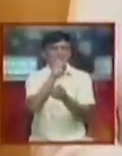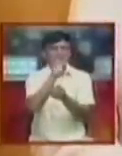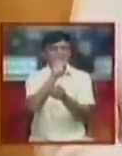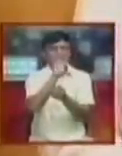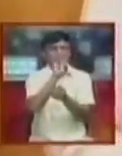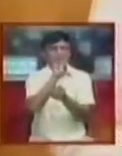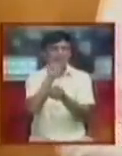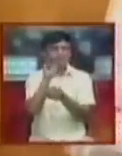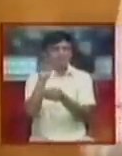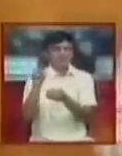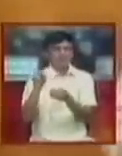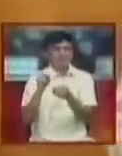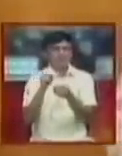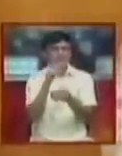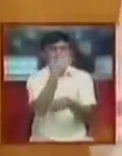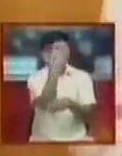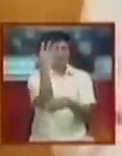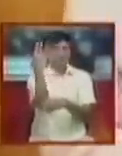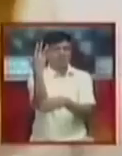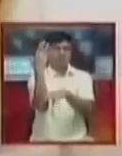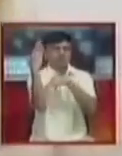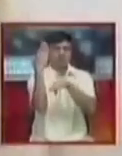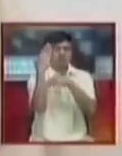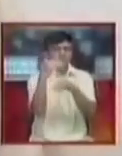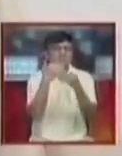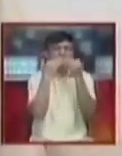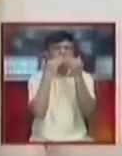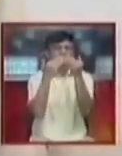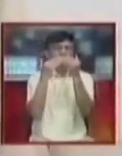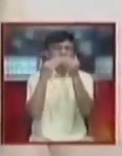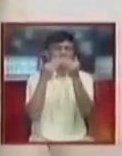ng troso. Nagpapasalamat tayo sa kanya.